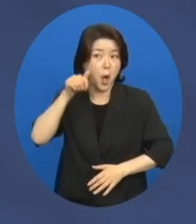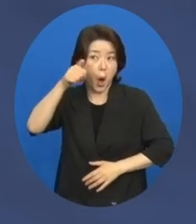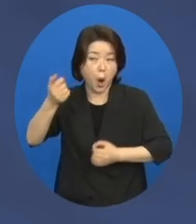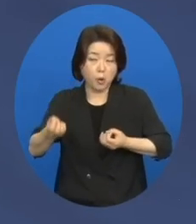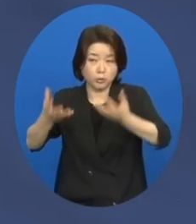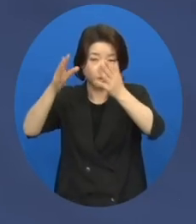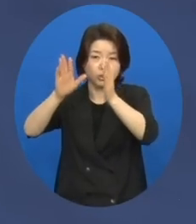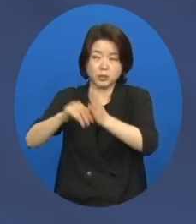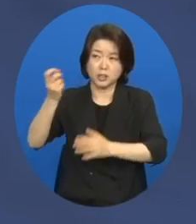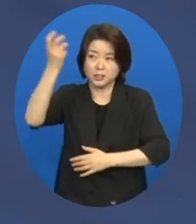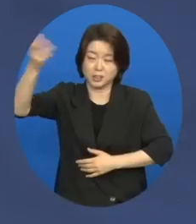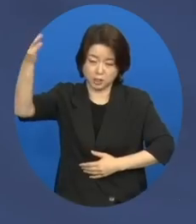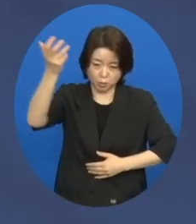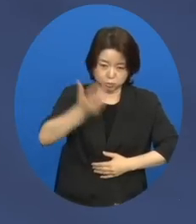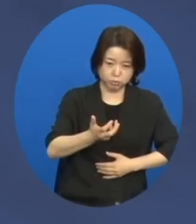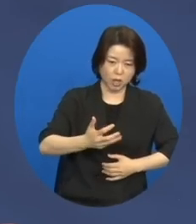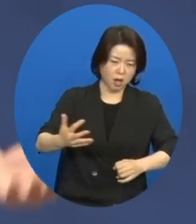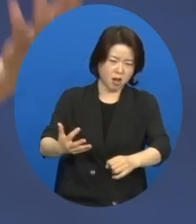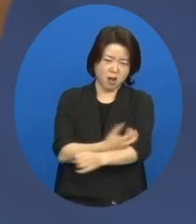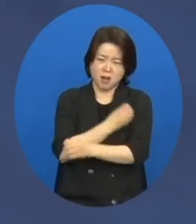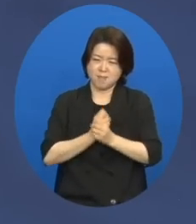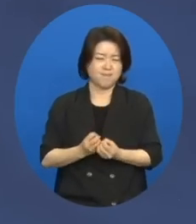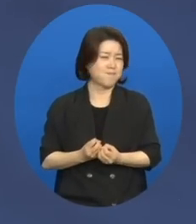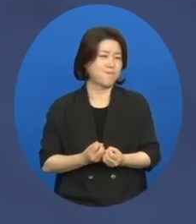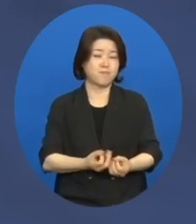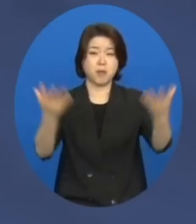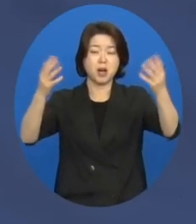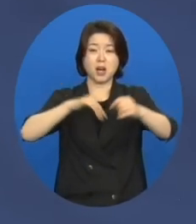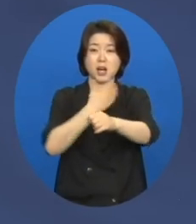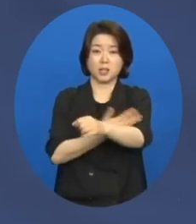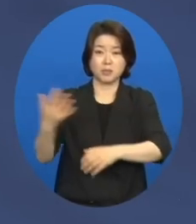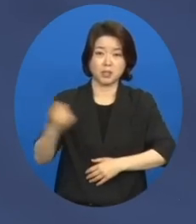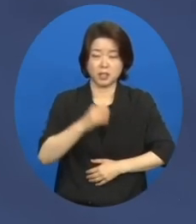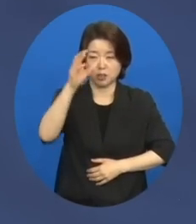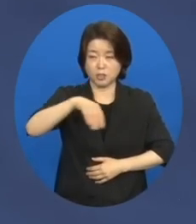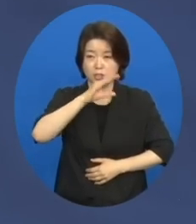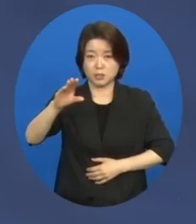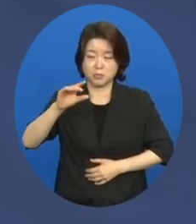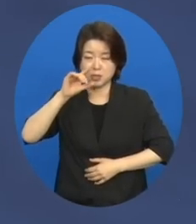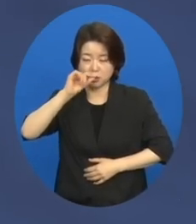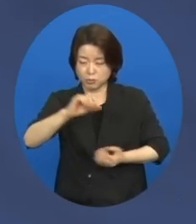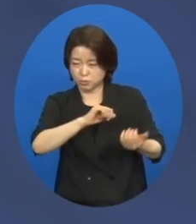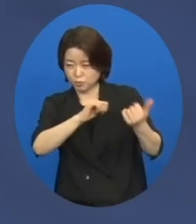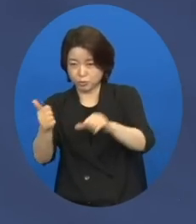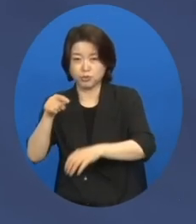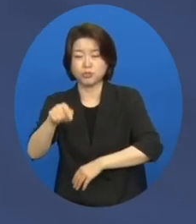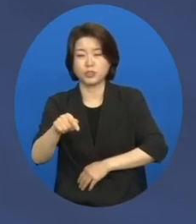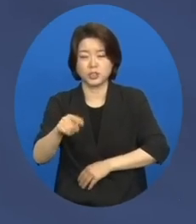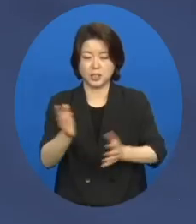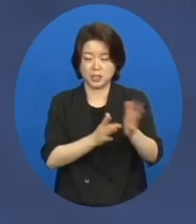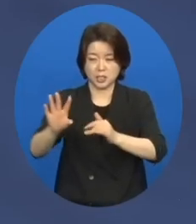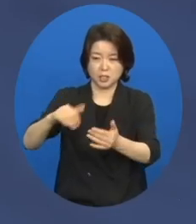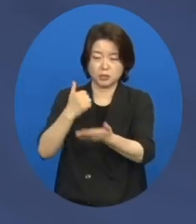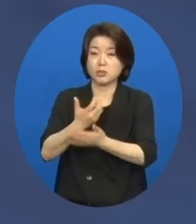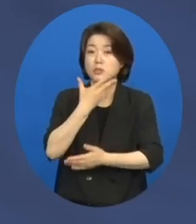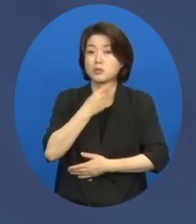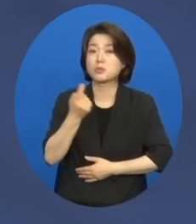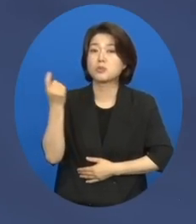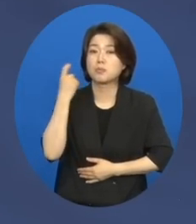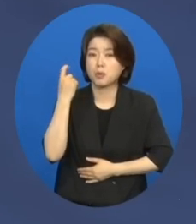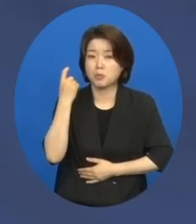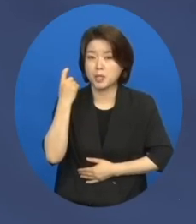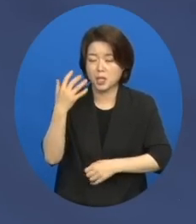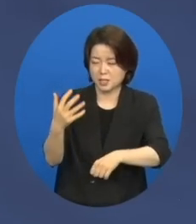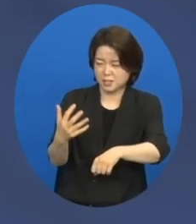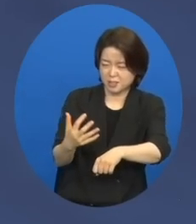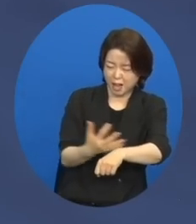오시면서 폭발적인 능력으로 주님의 십자가에 죽으신 예수 그리스도의 복음이 말이죠.